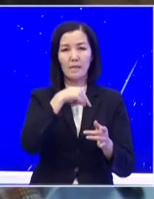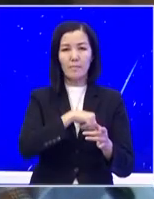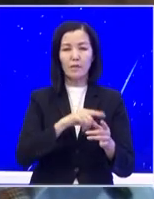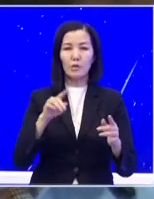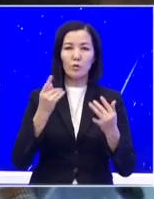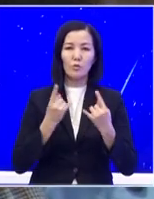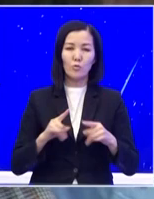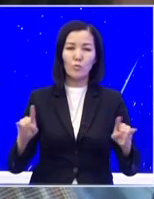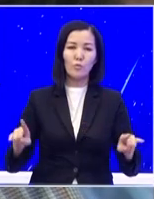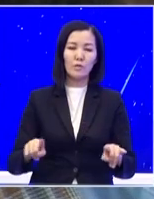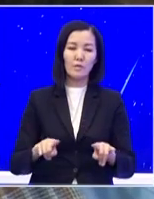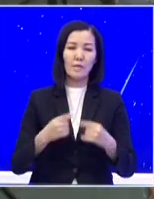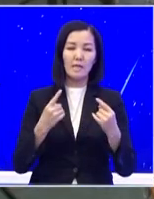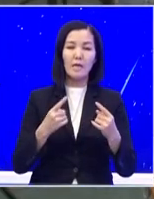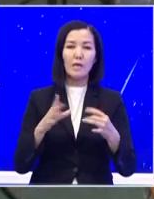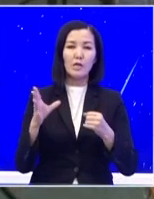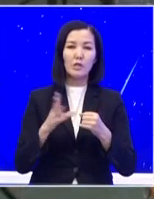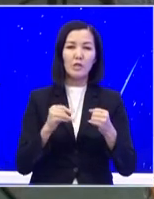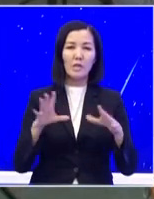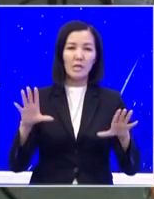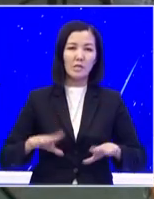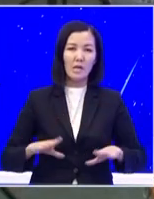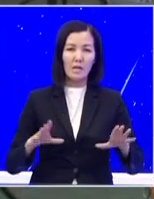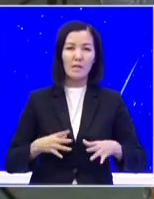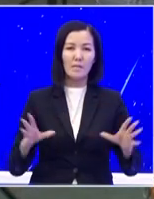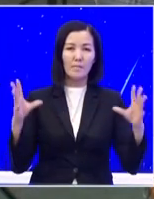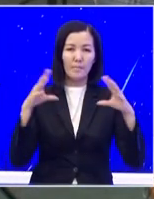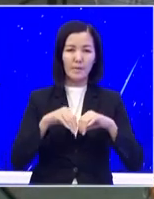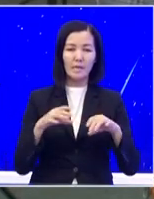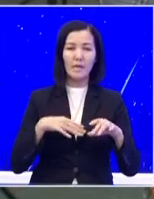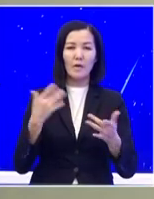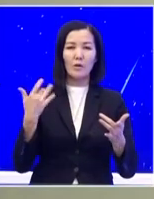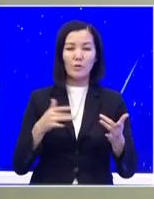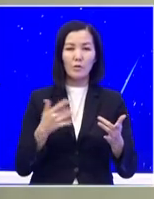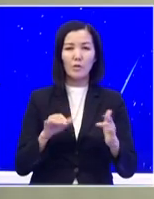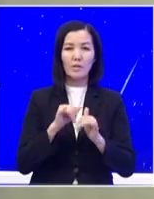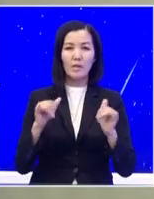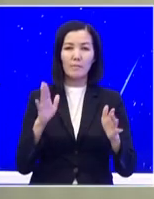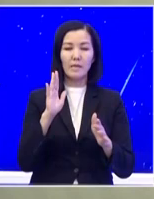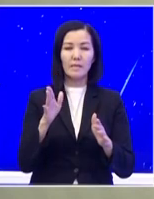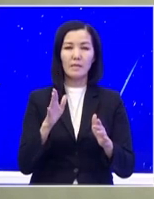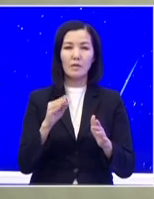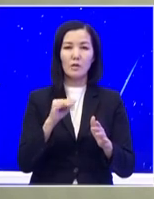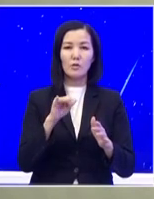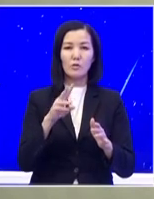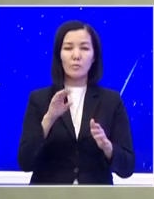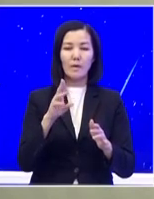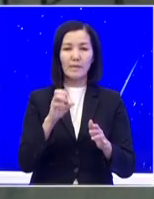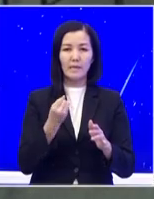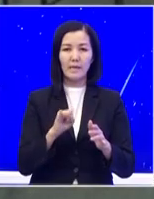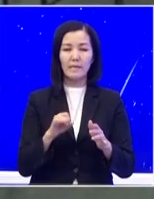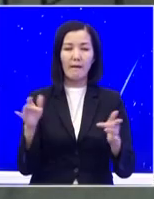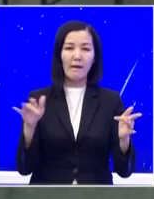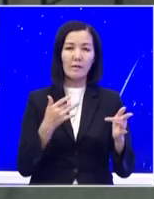өскен өлкесімен кене жирен тұлпардың шабысы ұштастырылған. Автор бұл күйді әлі де дамытатынын айтады. Жұматай Жақыпбаевты ән шырқап